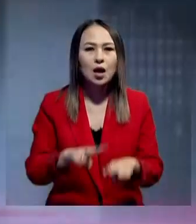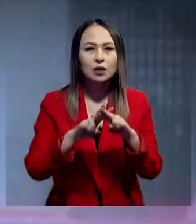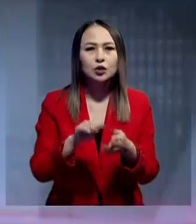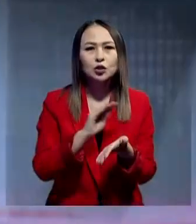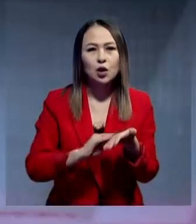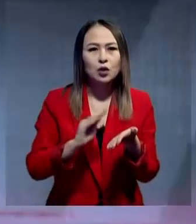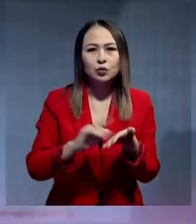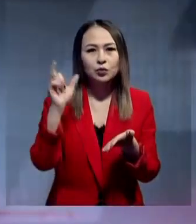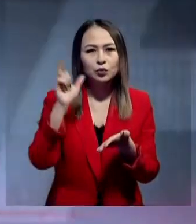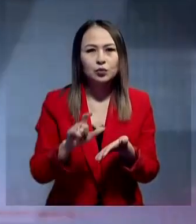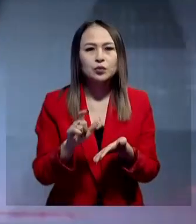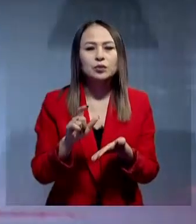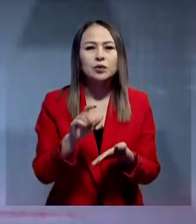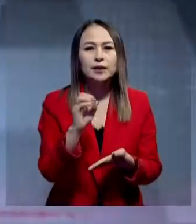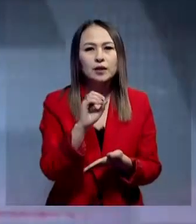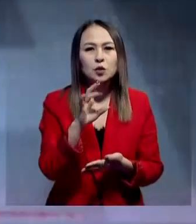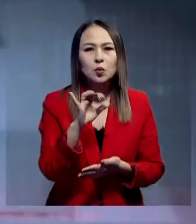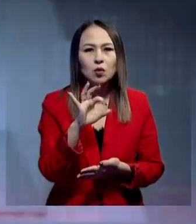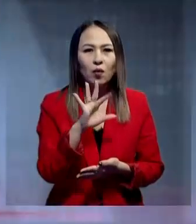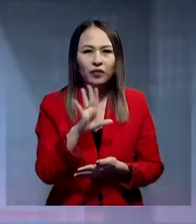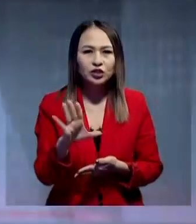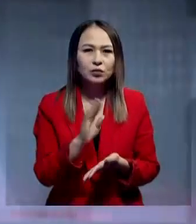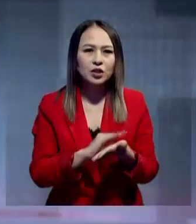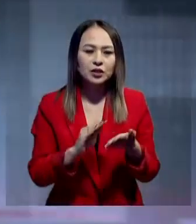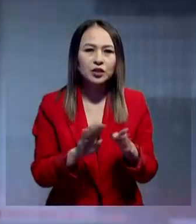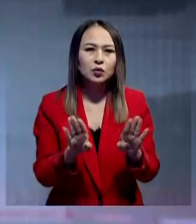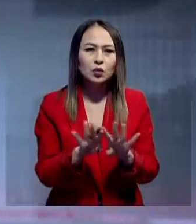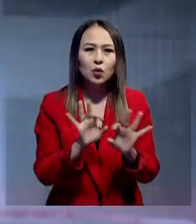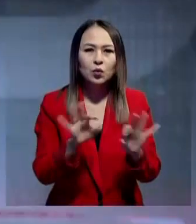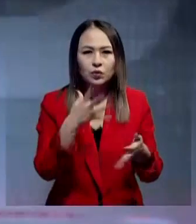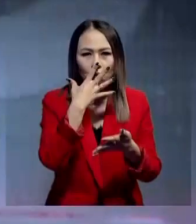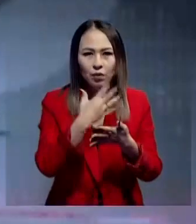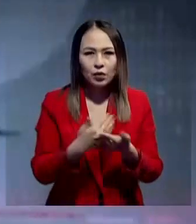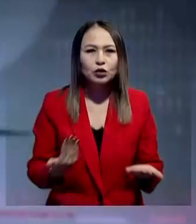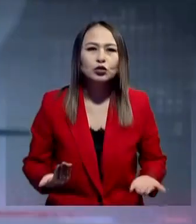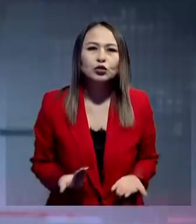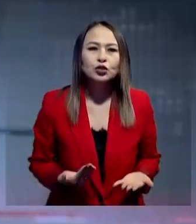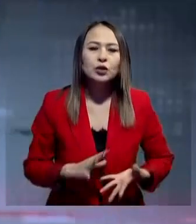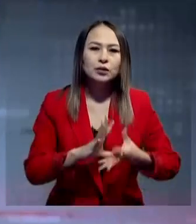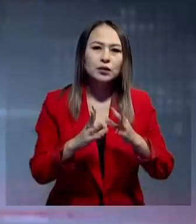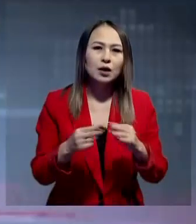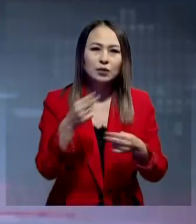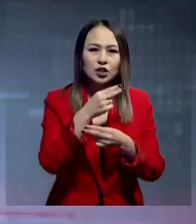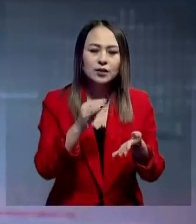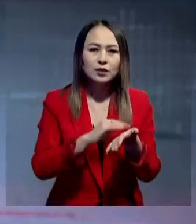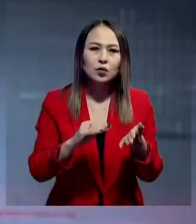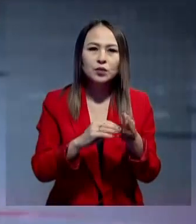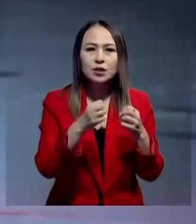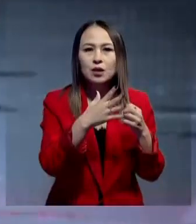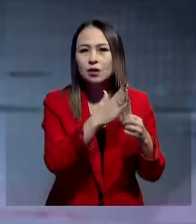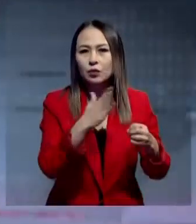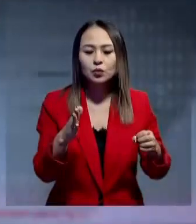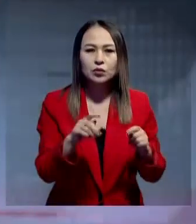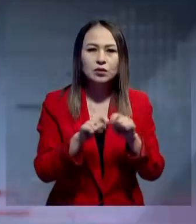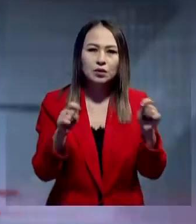Астанада жазушы, ақын, журналист Есенгелді Сүйіновтің шығармашылық кеші өтті. Ол өз оқырмандарына ұлтжандылық тақырыбында жазған